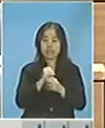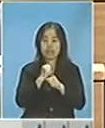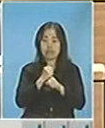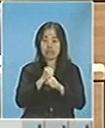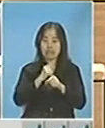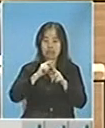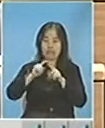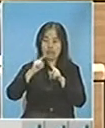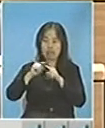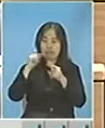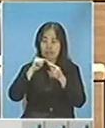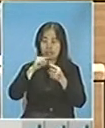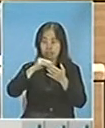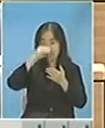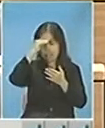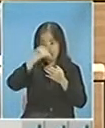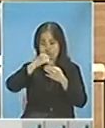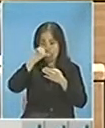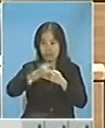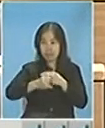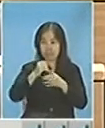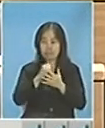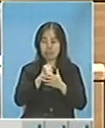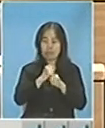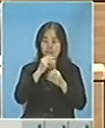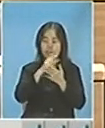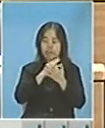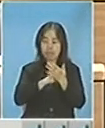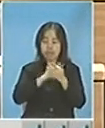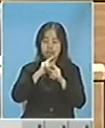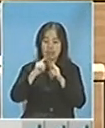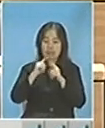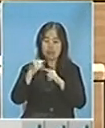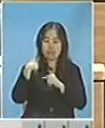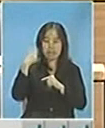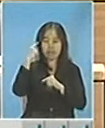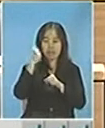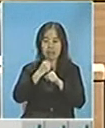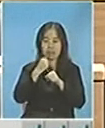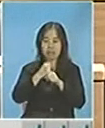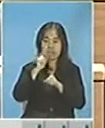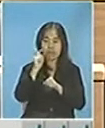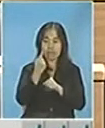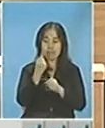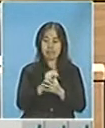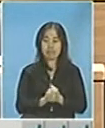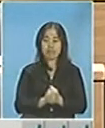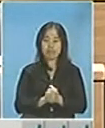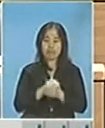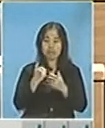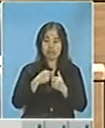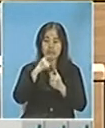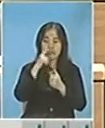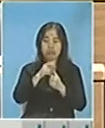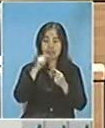วุฒิบัตรแก่ผู้สนับสนุนการศึกษาอบรมและพัฒนาทางวิชาการนั้นจะเป็นงานใหม่ที่เกิดขึ้นคำถามก็คือว่าหน่วยงานราช